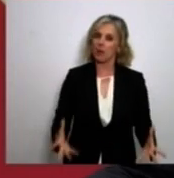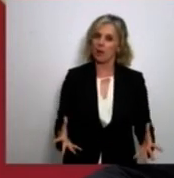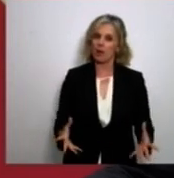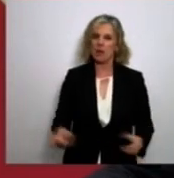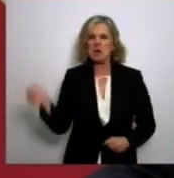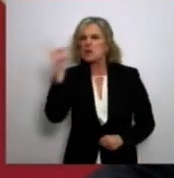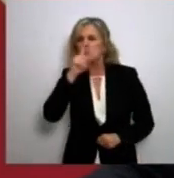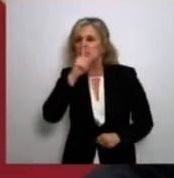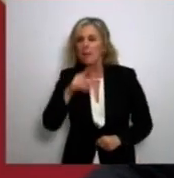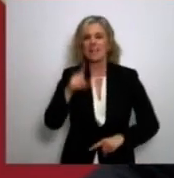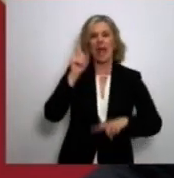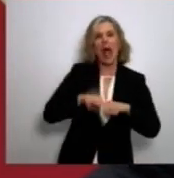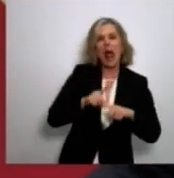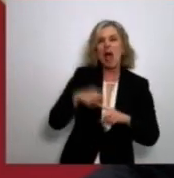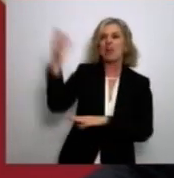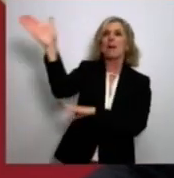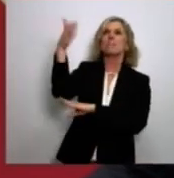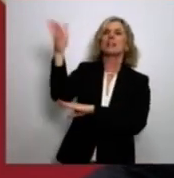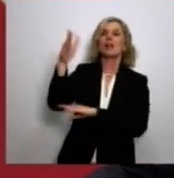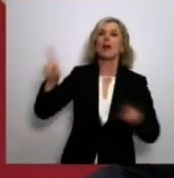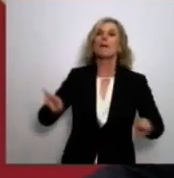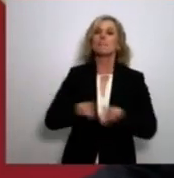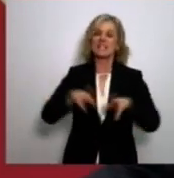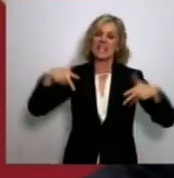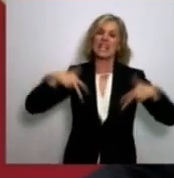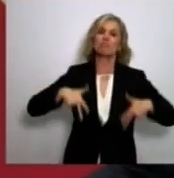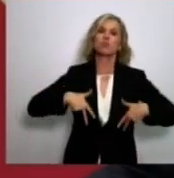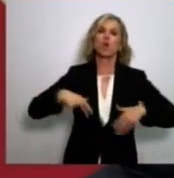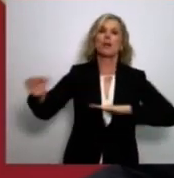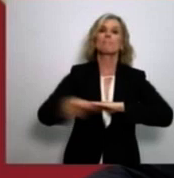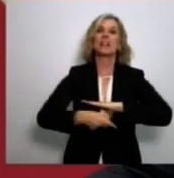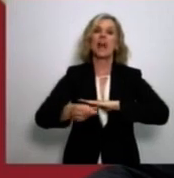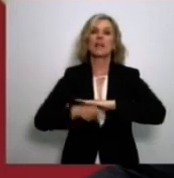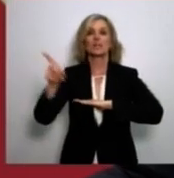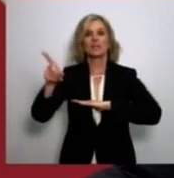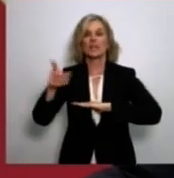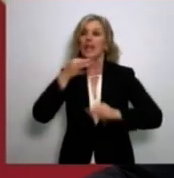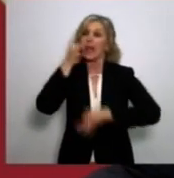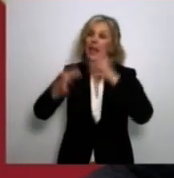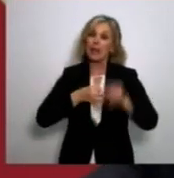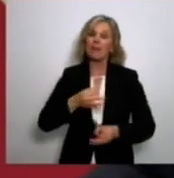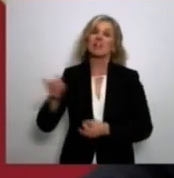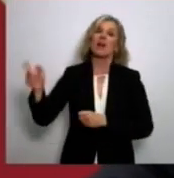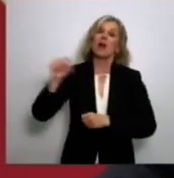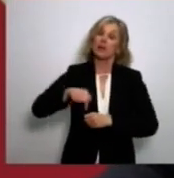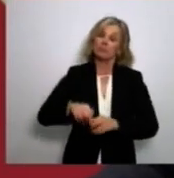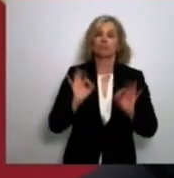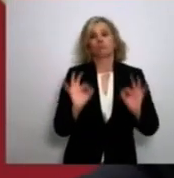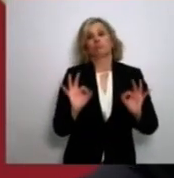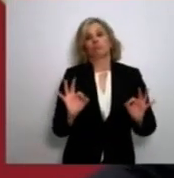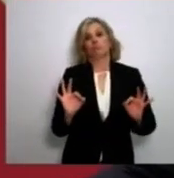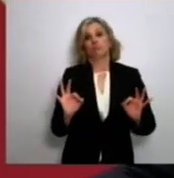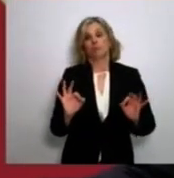Πουλάνε πατριωτισμό μαζί με τον κύριο Μηταράκη, λέγοντας ότι θα μας φέρουν εδώ τους αλόφιλους για 49 χρόνια με τον θεσμό των